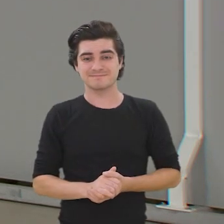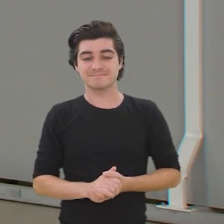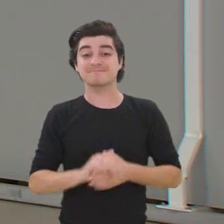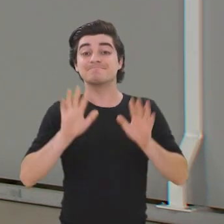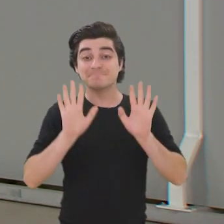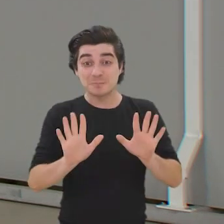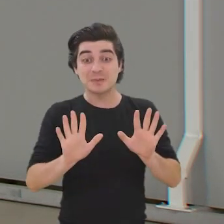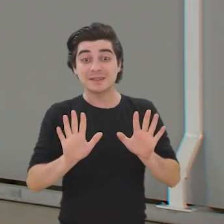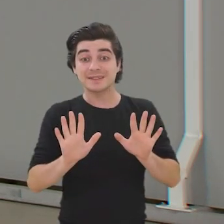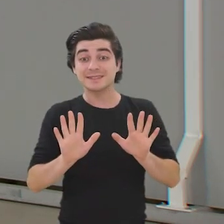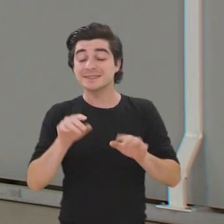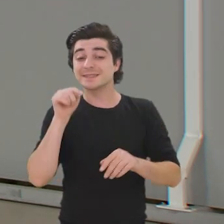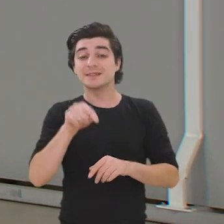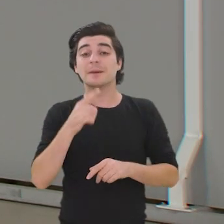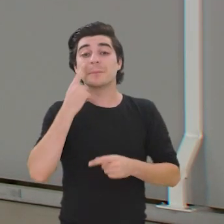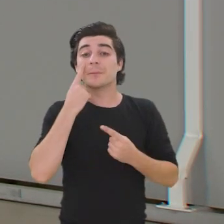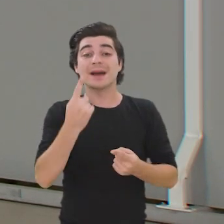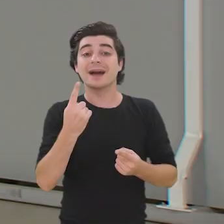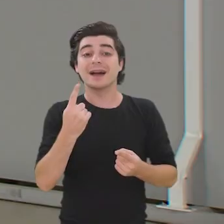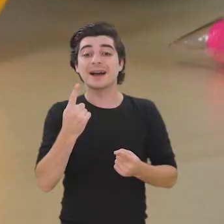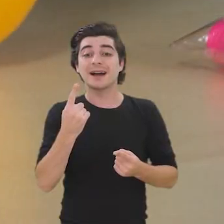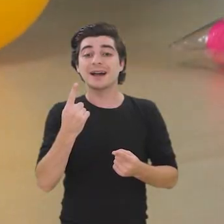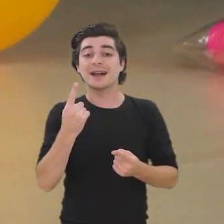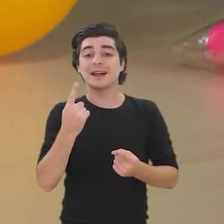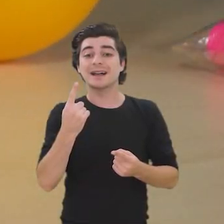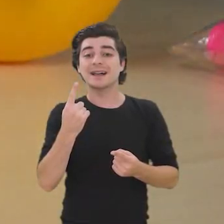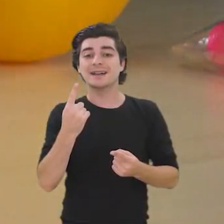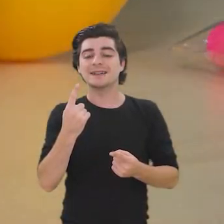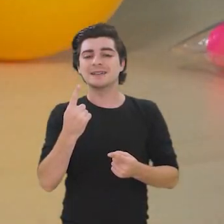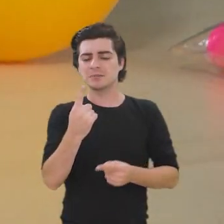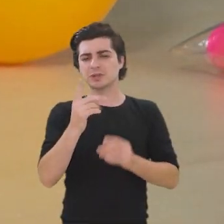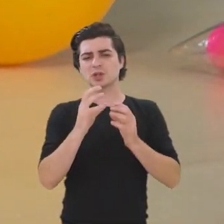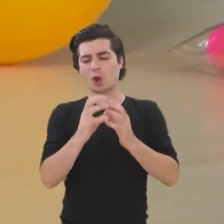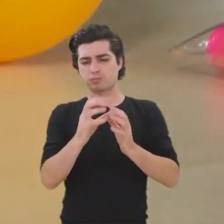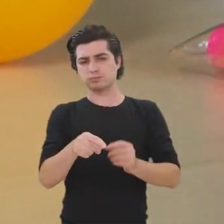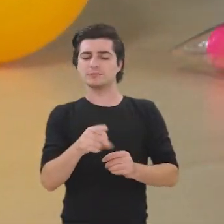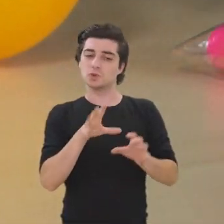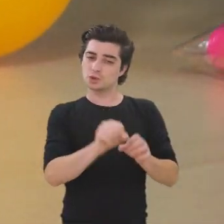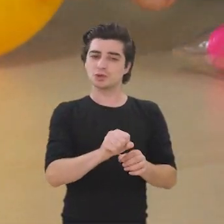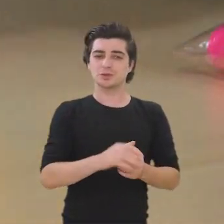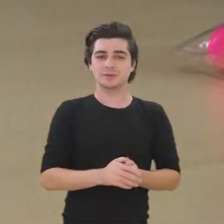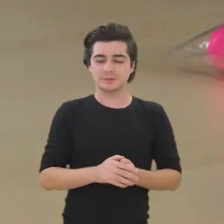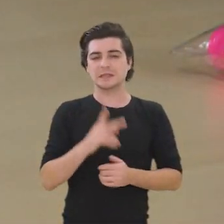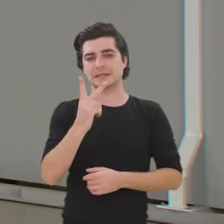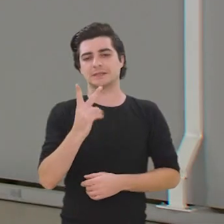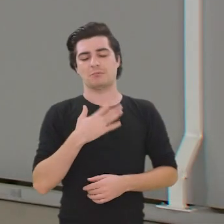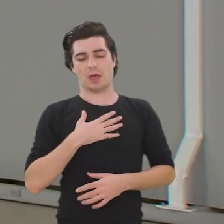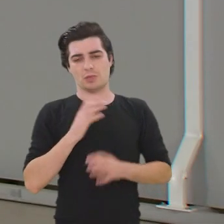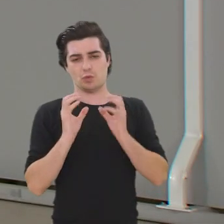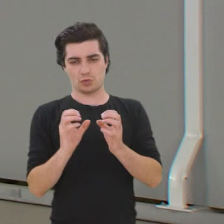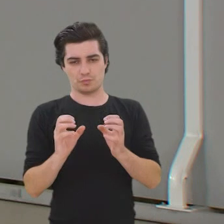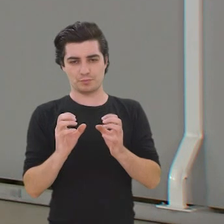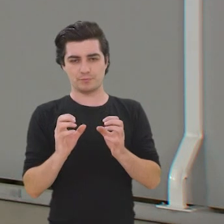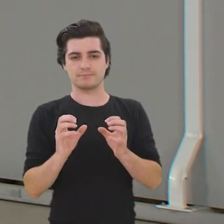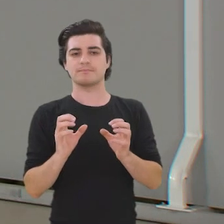Ah, bu sefer bakar mısın? Bir tane topu sen tut. Tamam. İkisini de ben